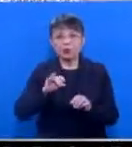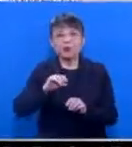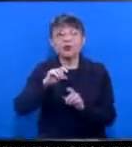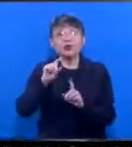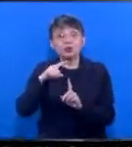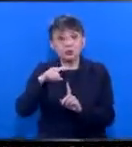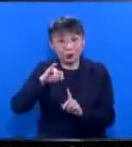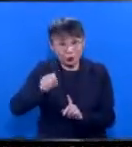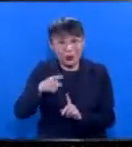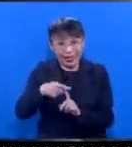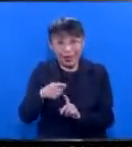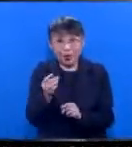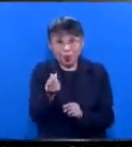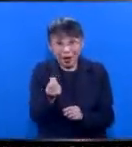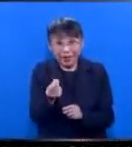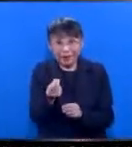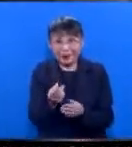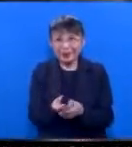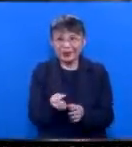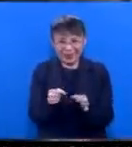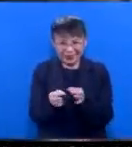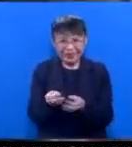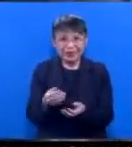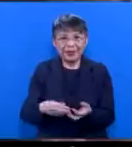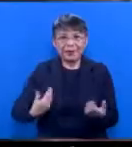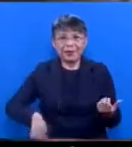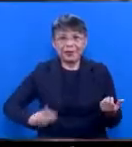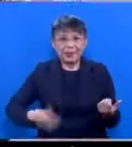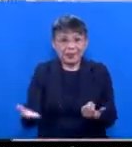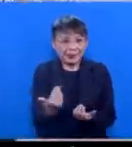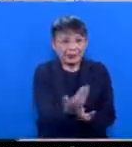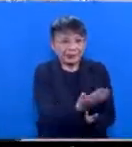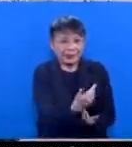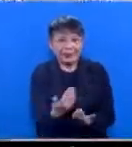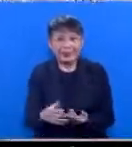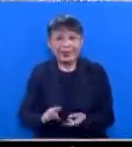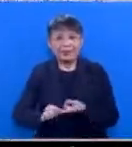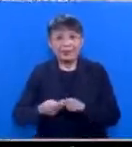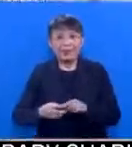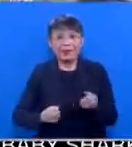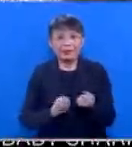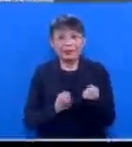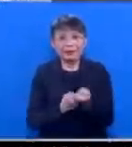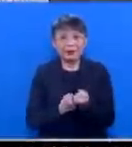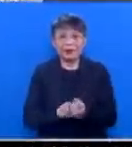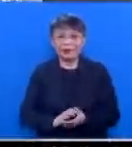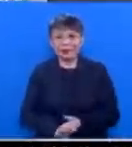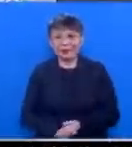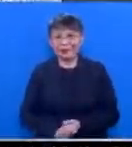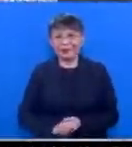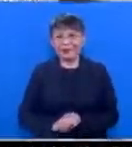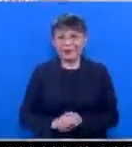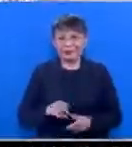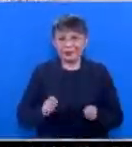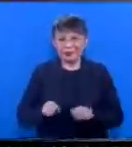rupiah. Menariknya, uang denda ini merupakan hasil penggalangan dana yang diinisiasi oleh pendukung dan simpatisan